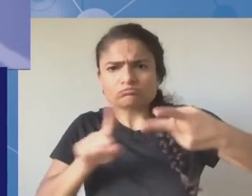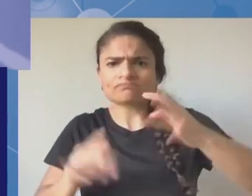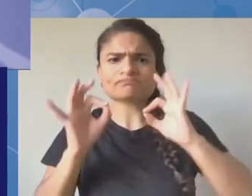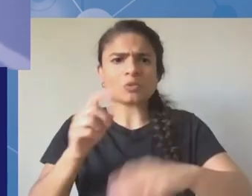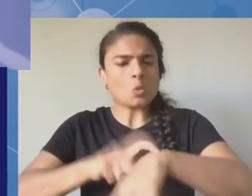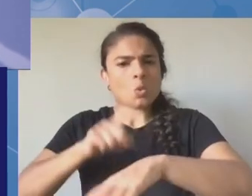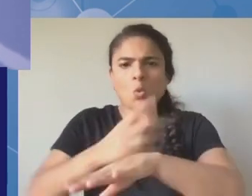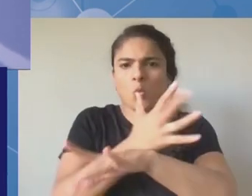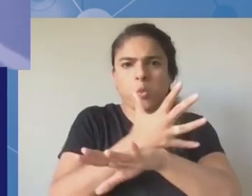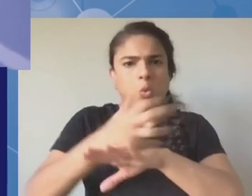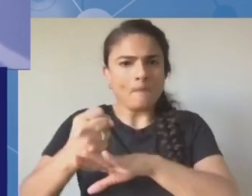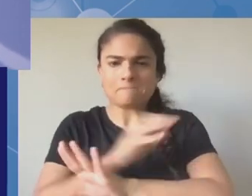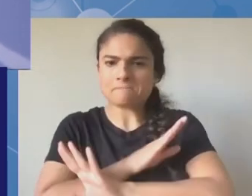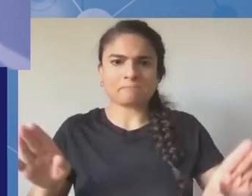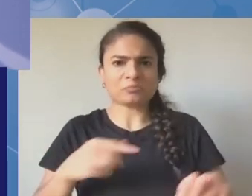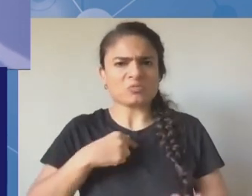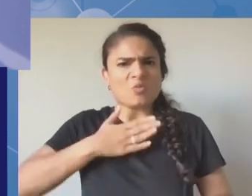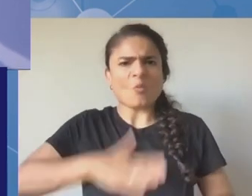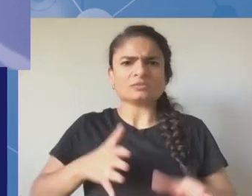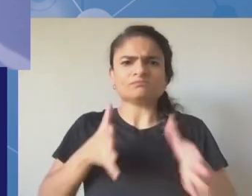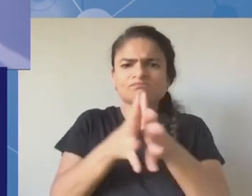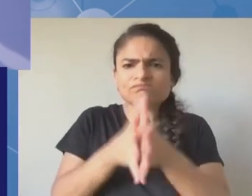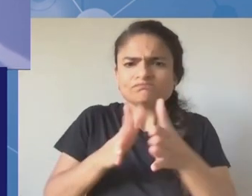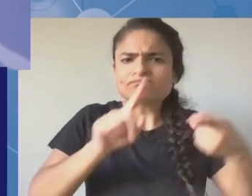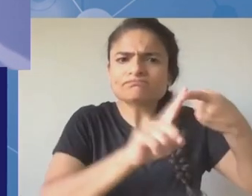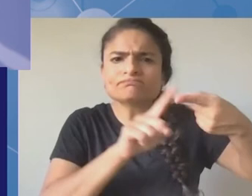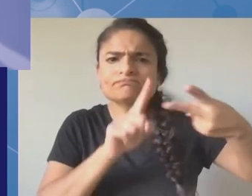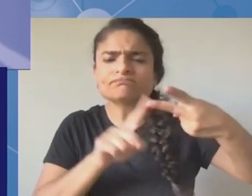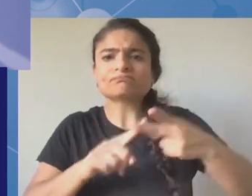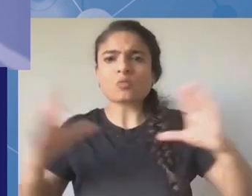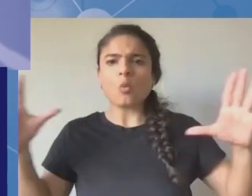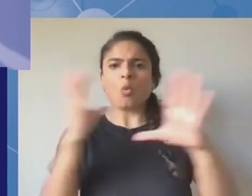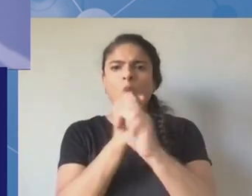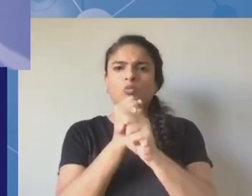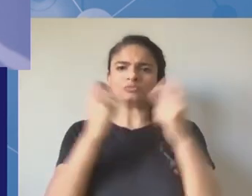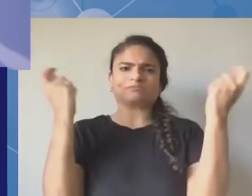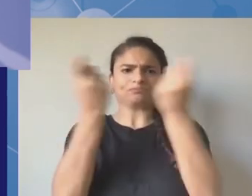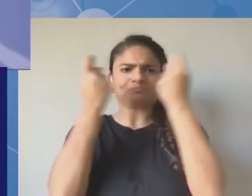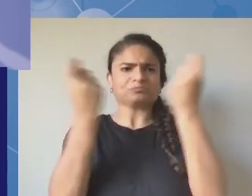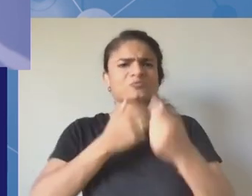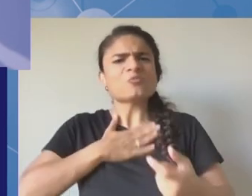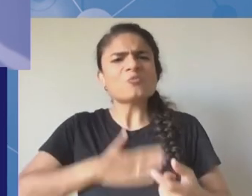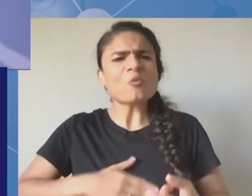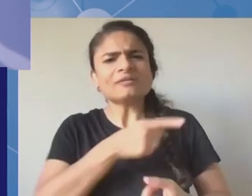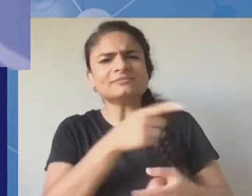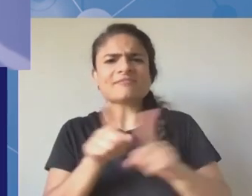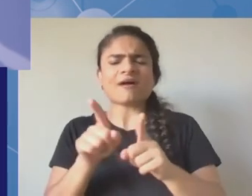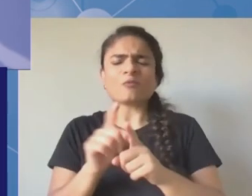فقط سأقول بعض الملاحظات التي ستتم في